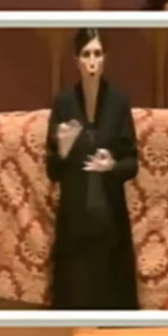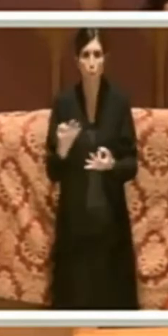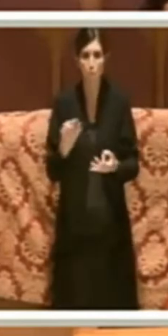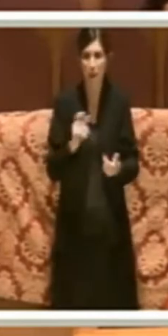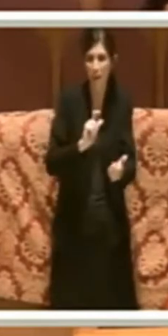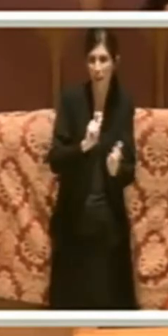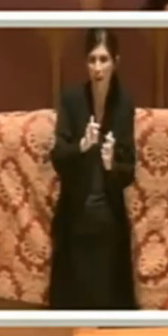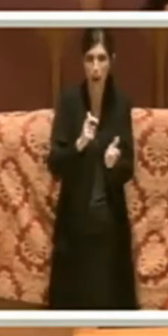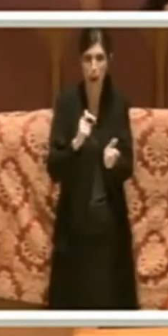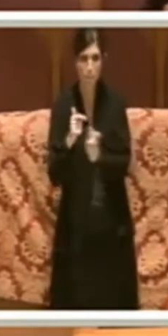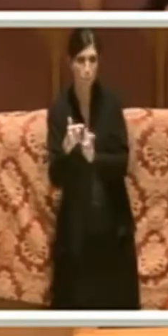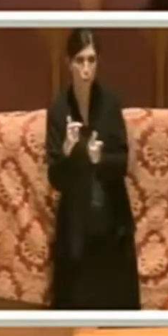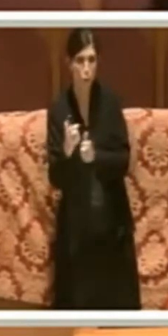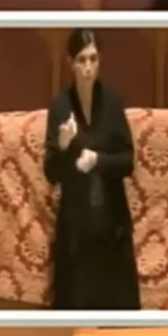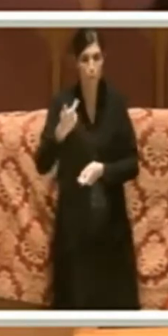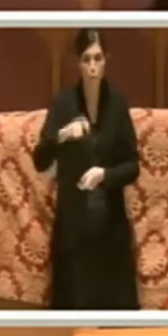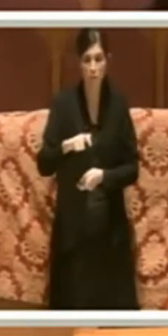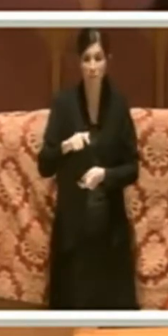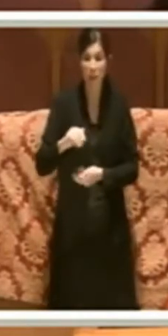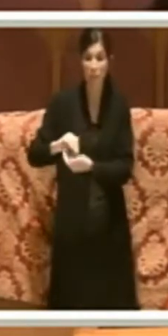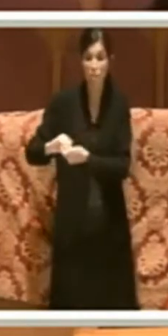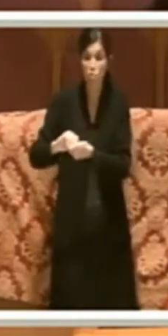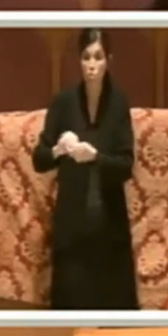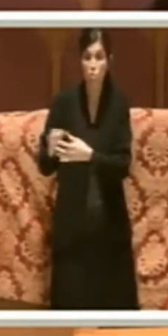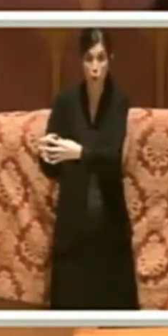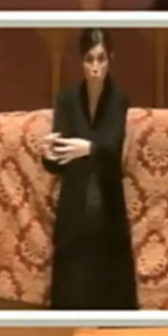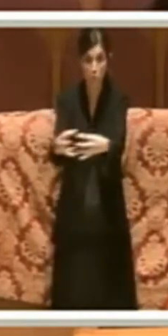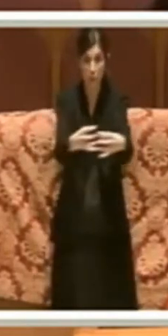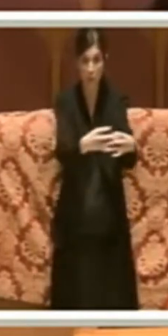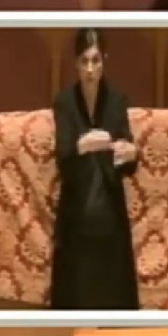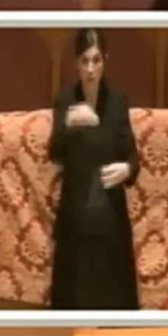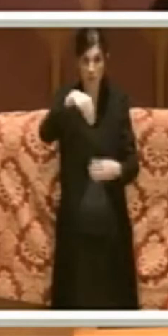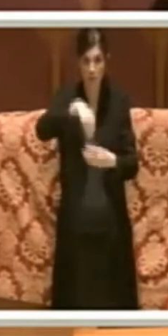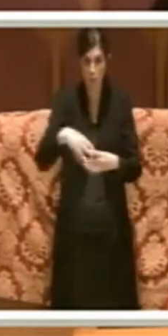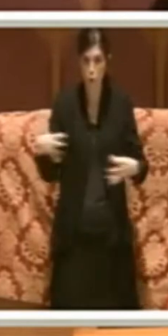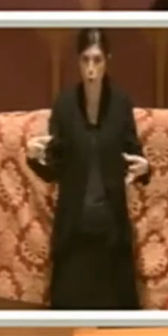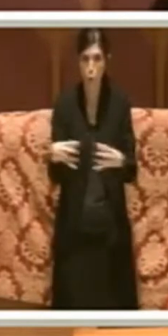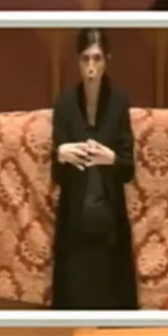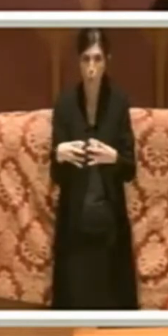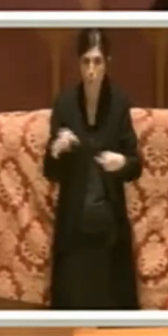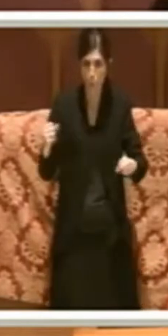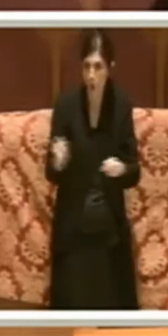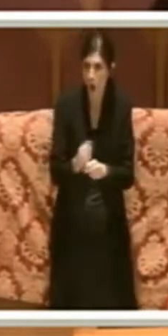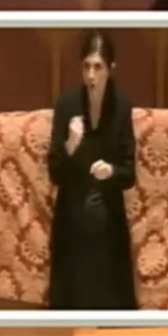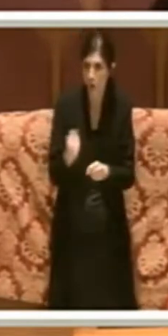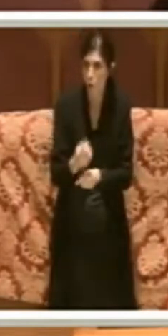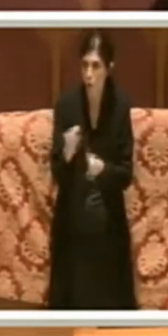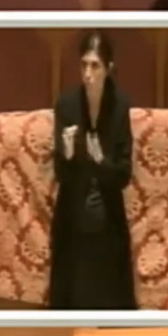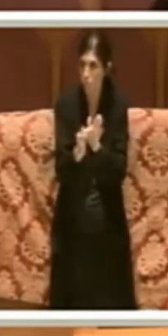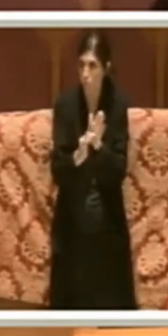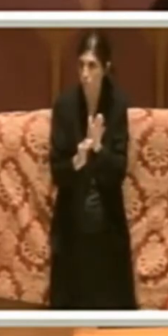società sono inserite in un gruppo che lavora insieme su determinati fattori.